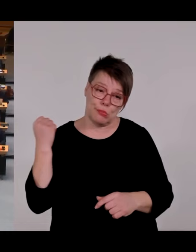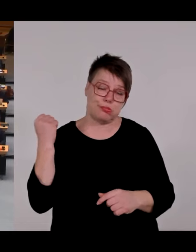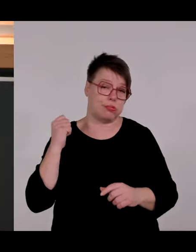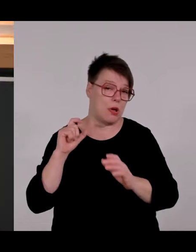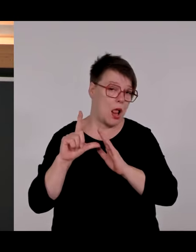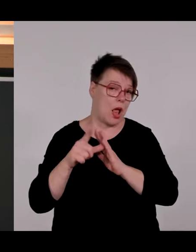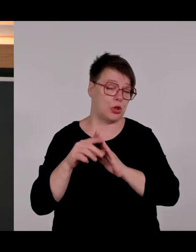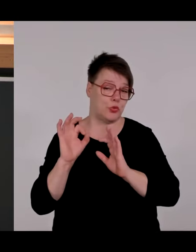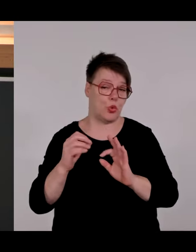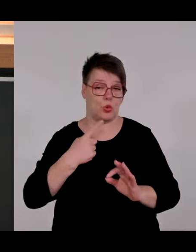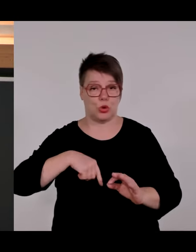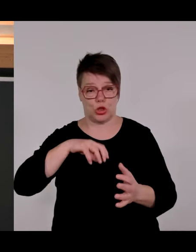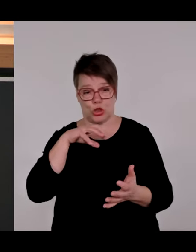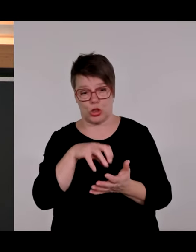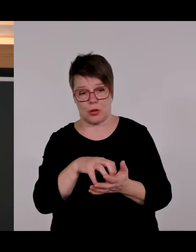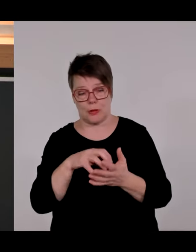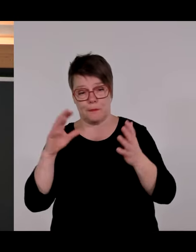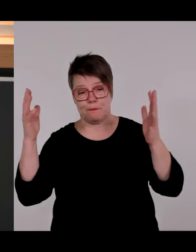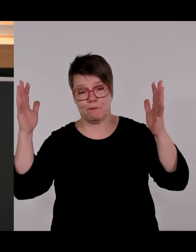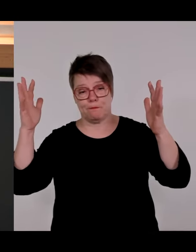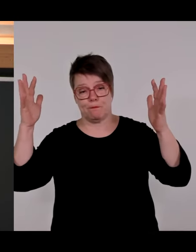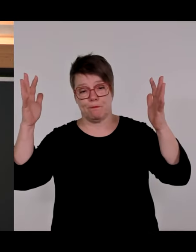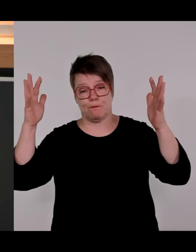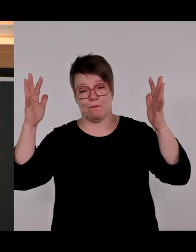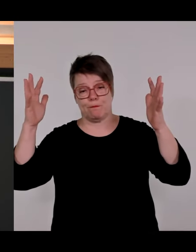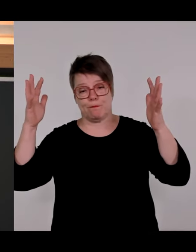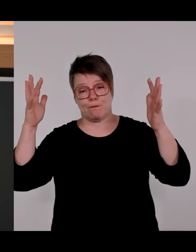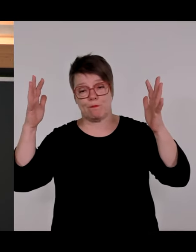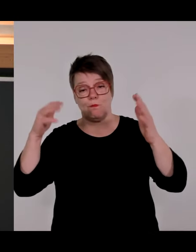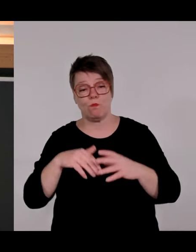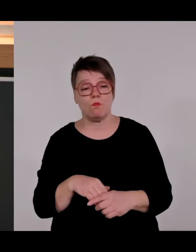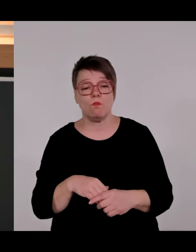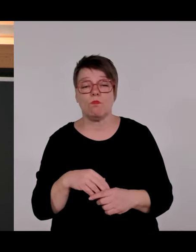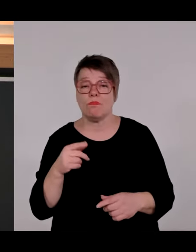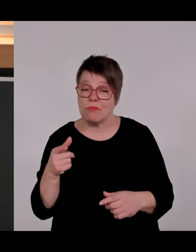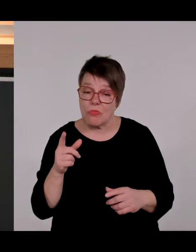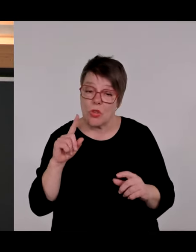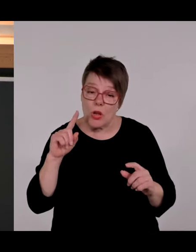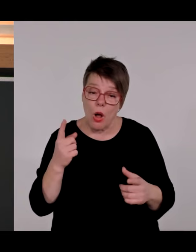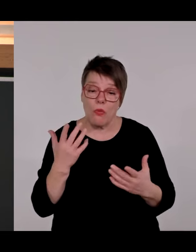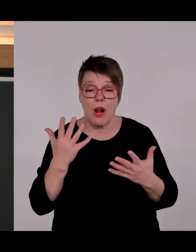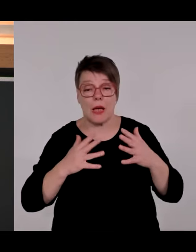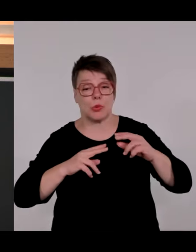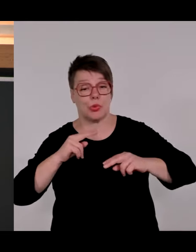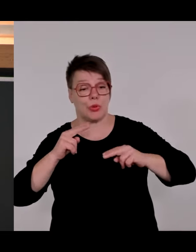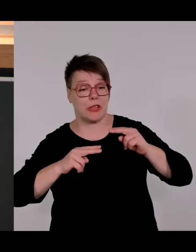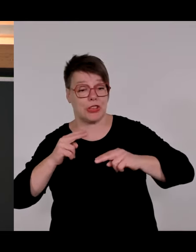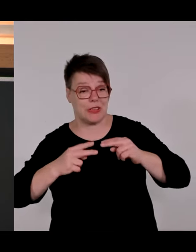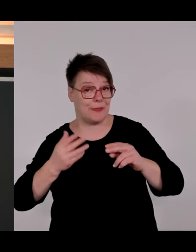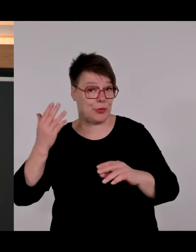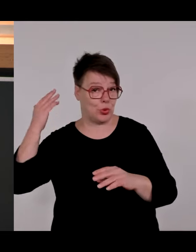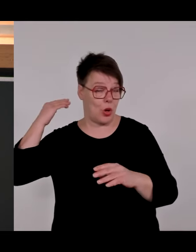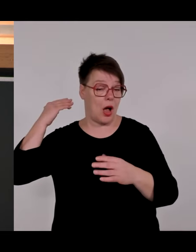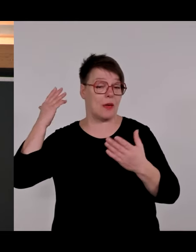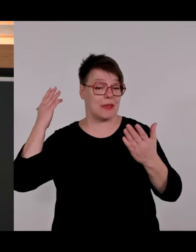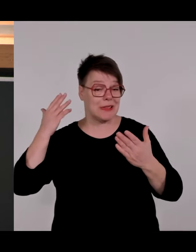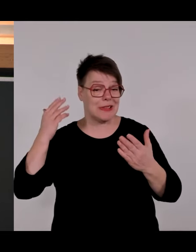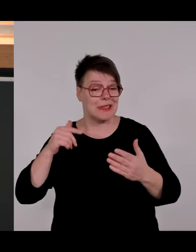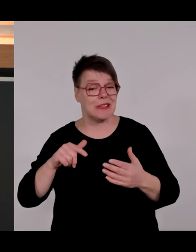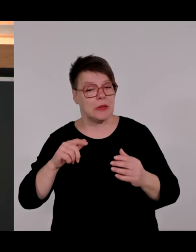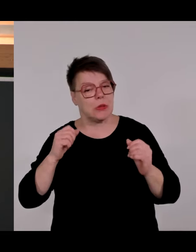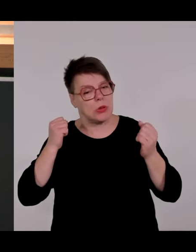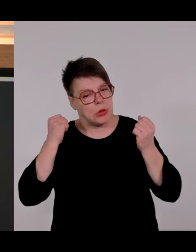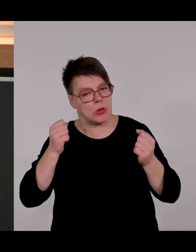Die sich im Übrigen, und das vielleicht auch wieder ein Unterschied zu früher, voll und ganz auf ihre Innensenatorin Iris Spranger verlassen können. Das ist